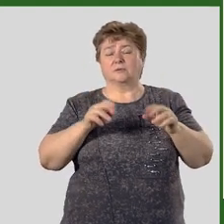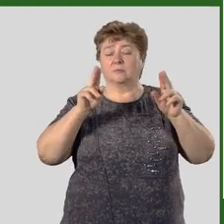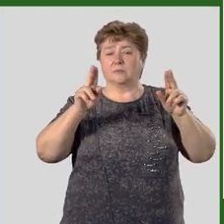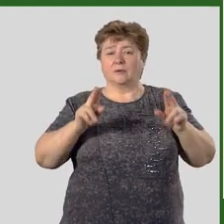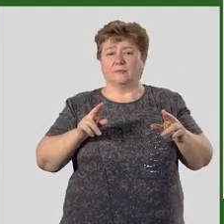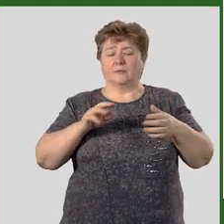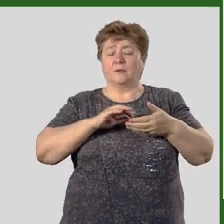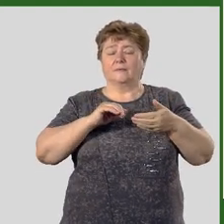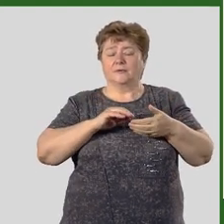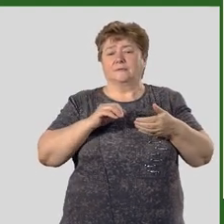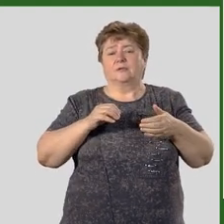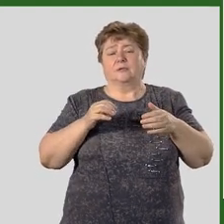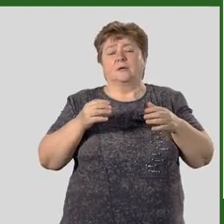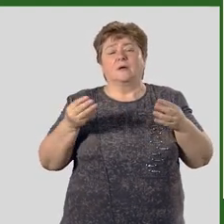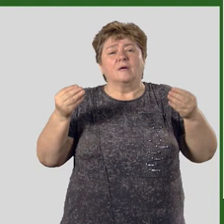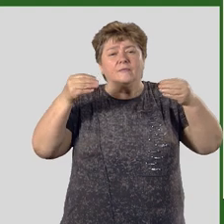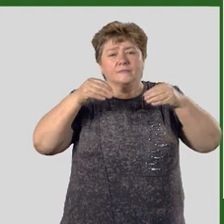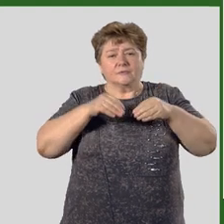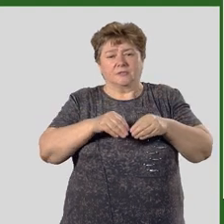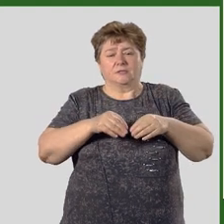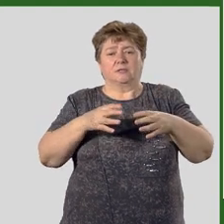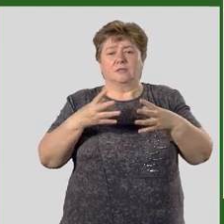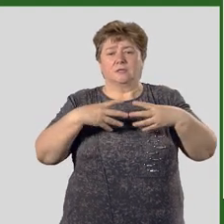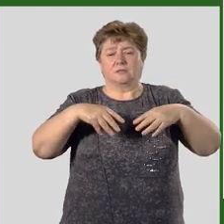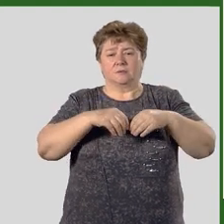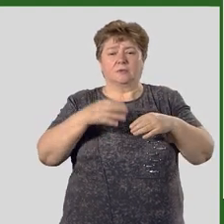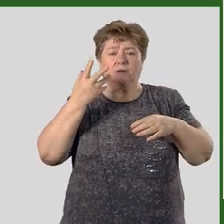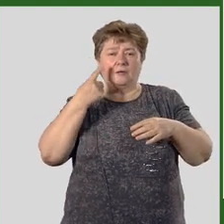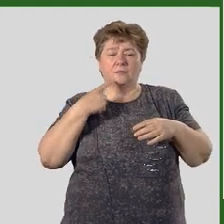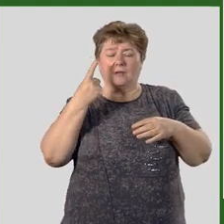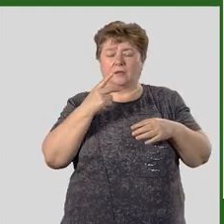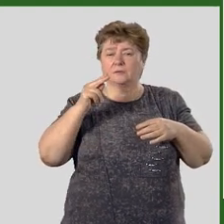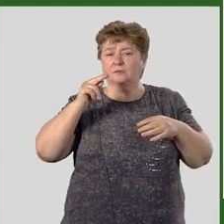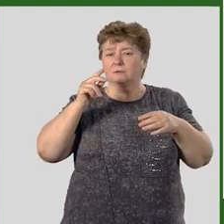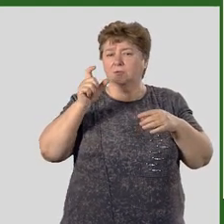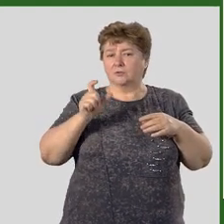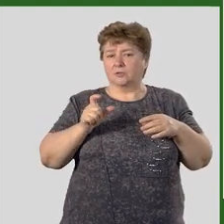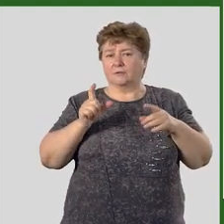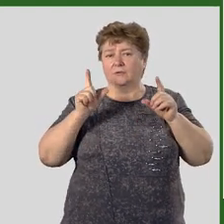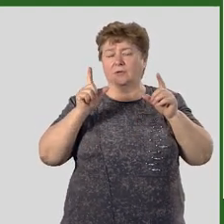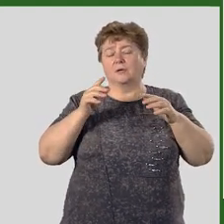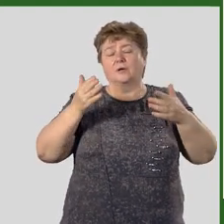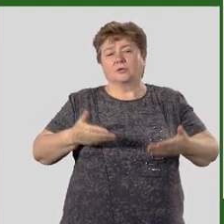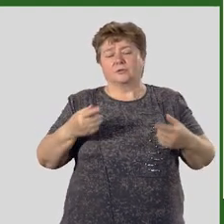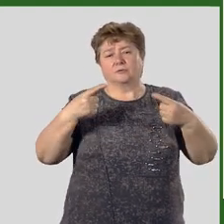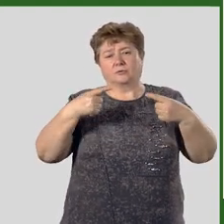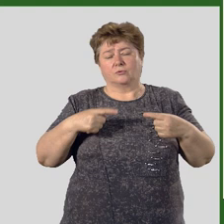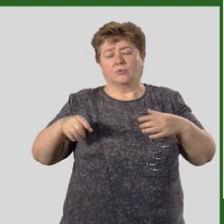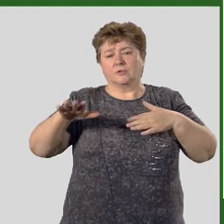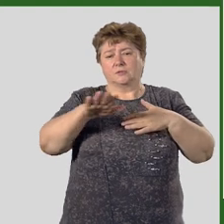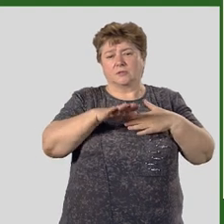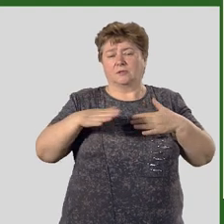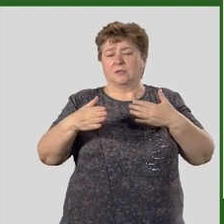правило, вызвана необходимостью воссоединения семьи, когда один из членов семьи проживает на территории другой